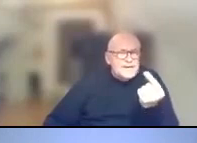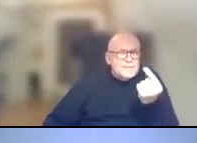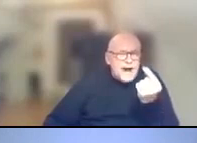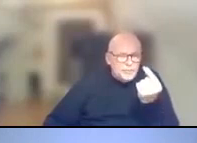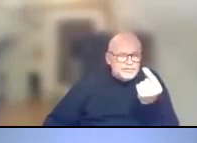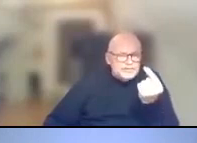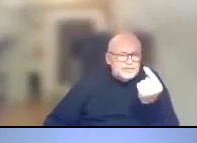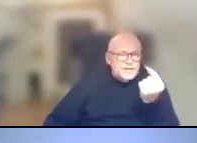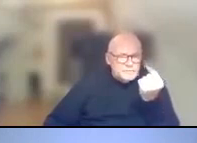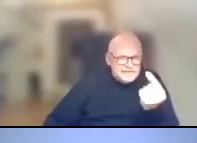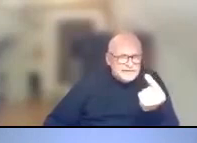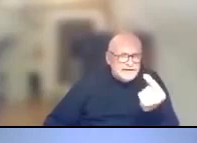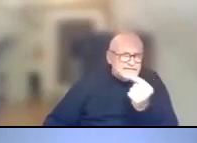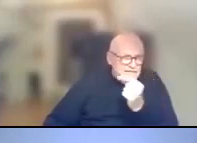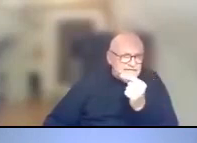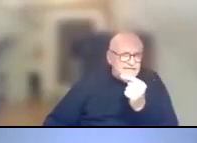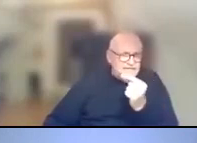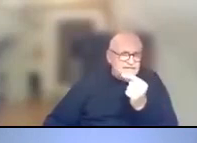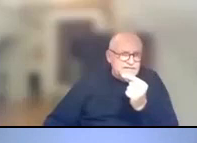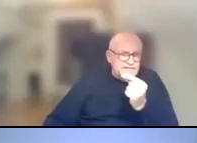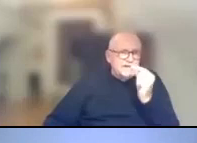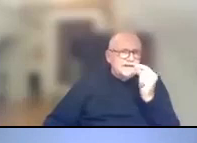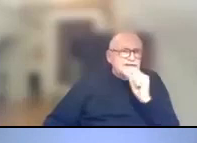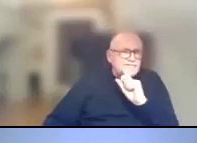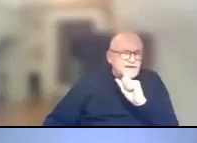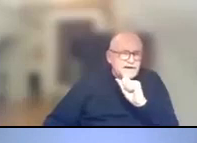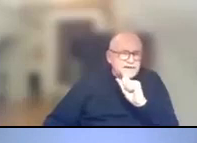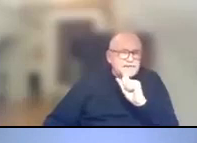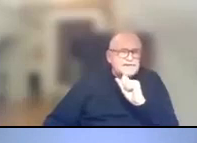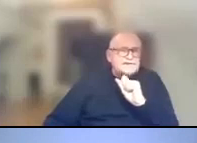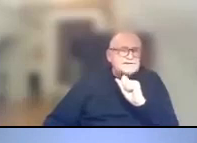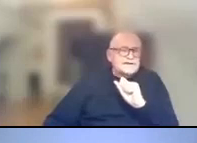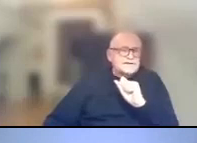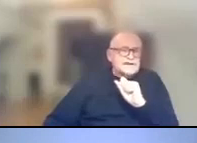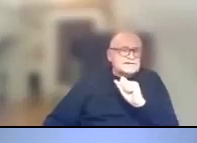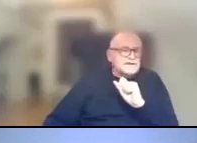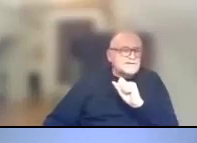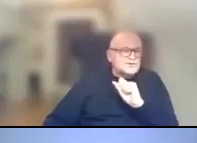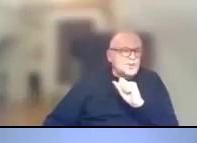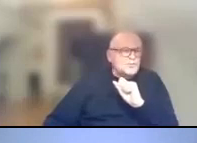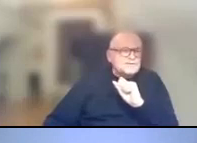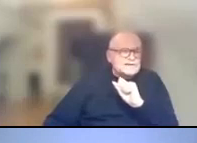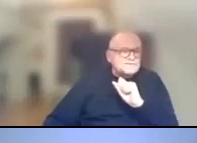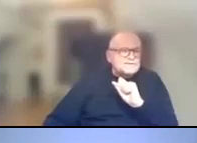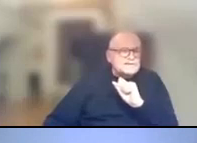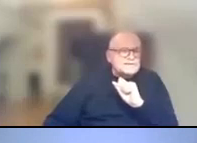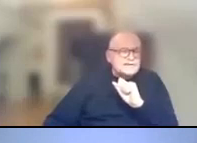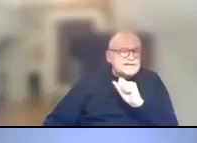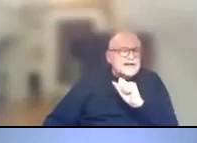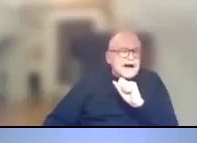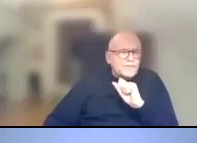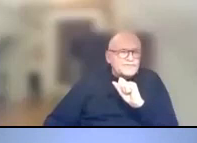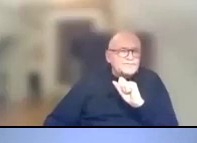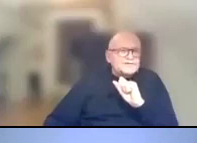Tätern behauptete Mitleid mit den Tätern in Wahrheit nichts anderes als ein verschobenes